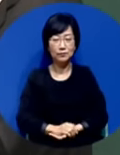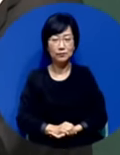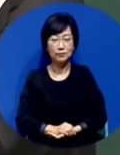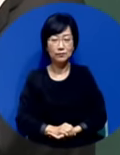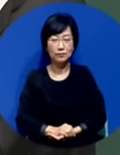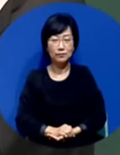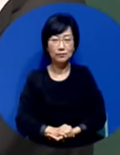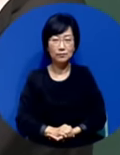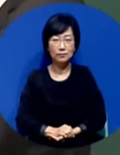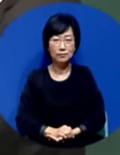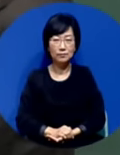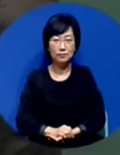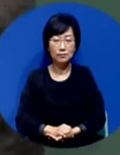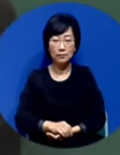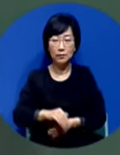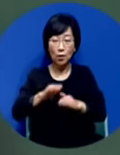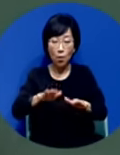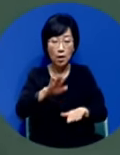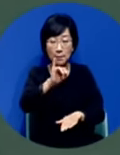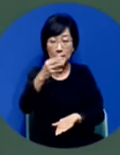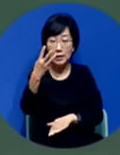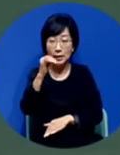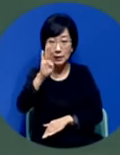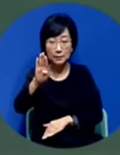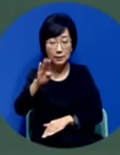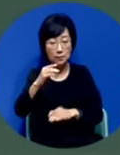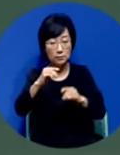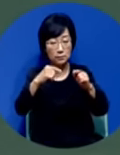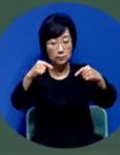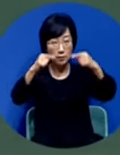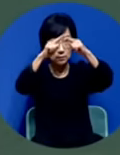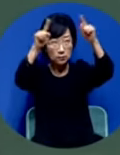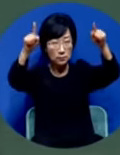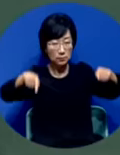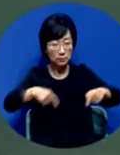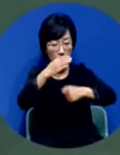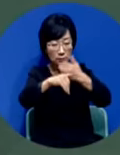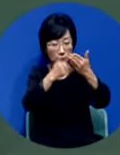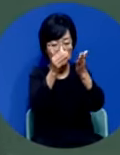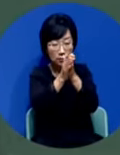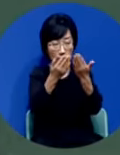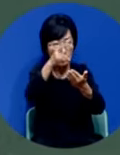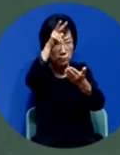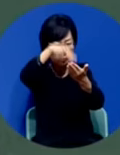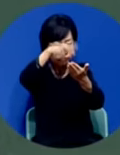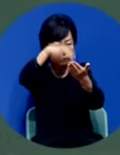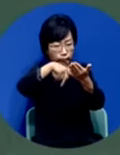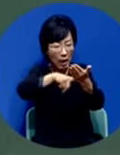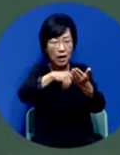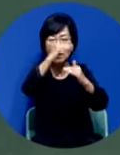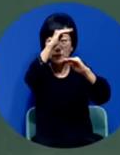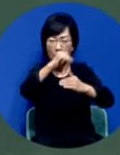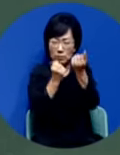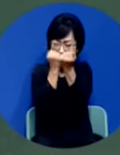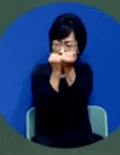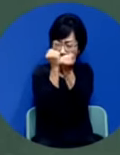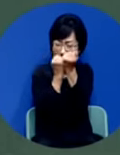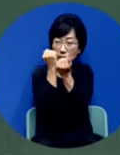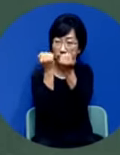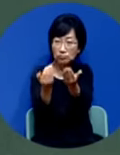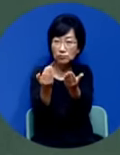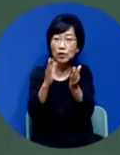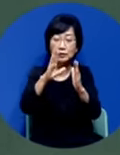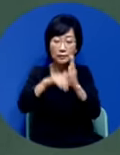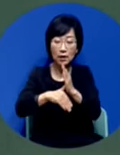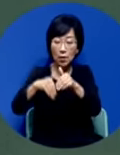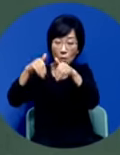他正在看这个圣经的时候呢，正好偏偏讲到了基督，这是神迹。 그래서 빌립이 그걸 보고 설명해 주는 겁니다. 所以腓力就给他做了说明。 그리고 이 사람이 예수 그리스도를 영접하고 물에서 세례를